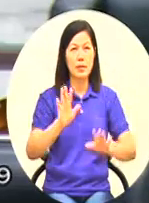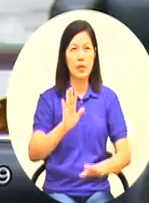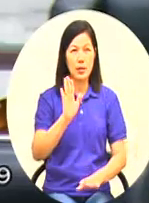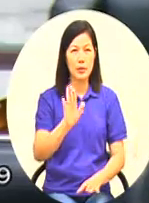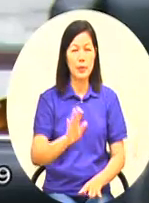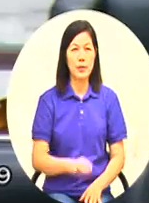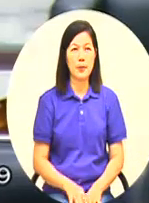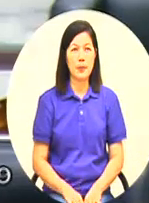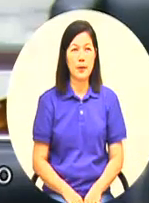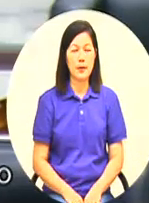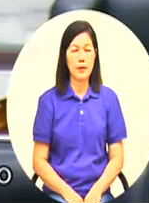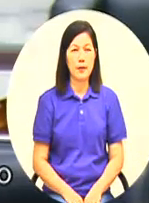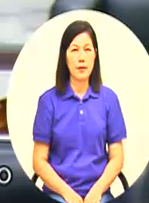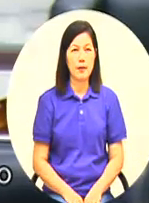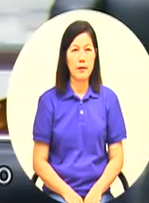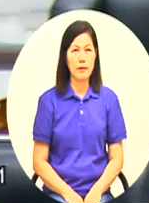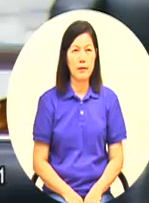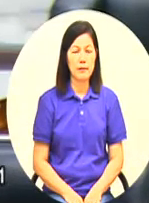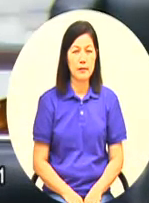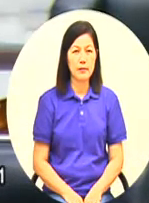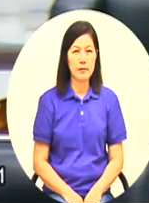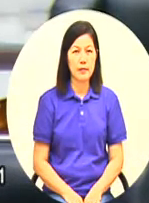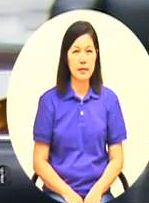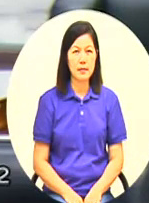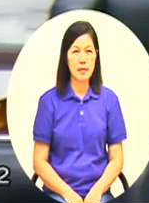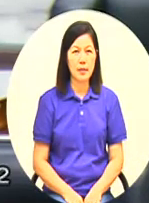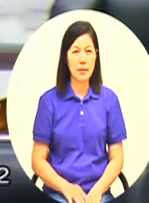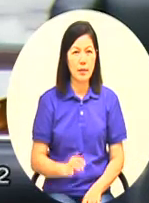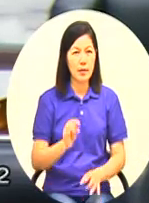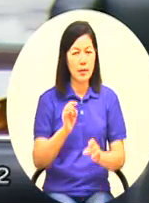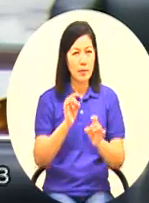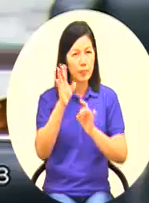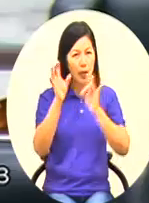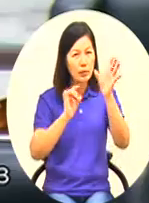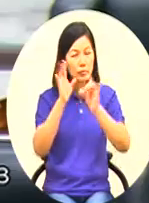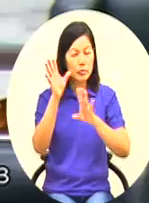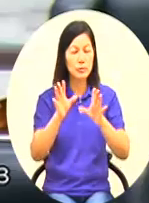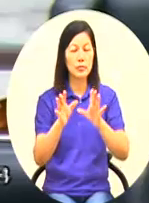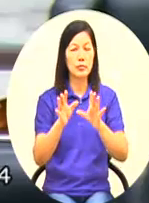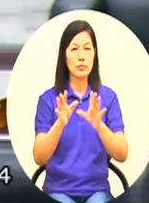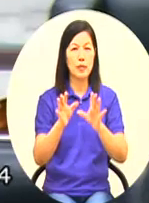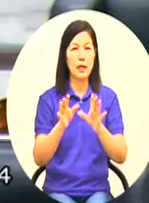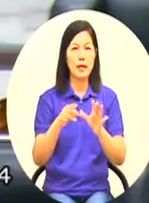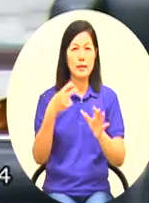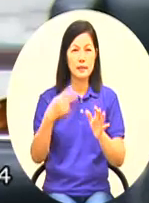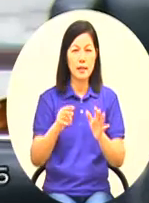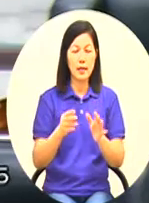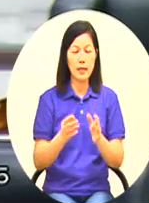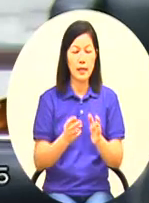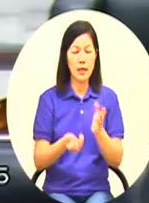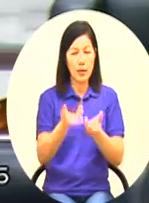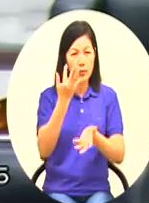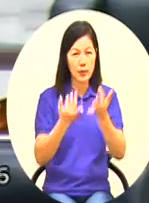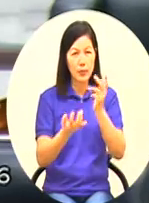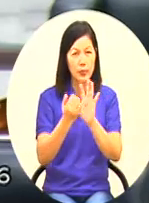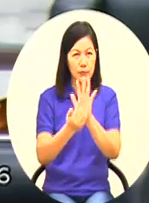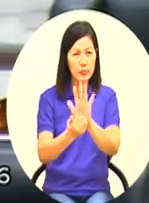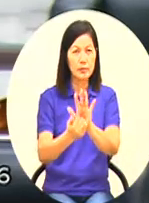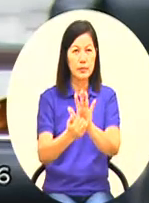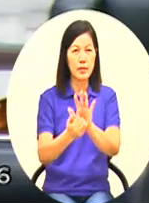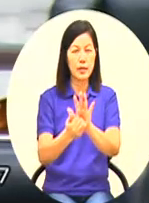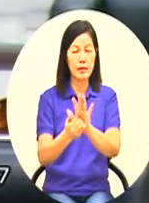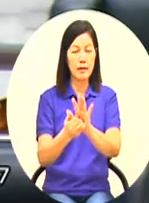那个爆竹片还是我们的火灾预防还有我们一些消防人员的辛